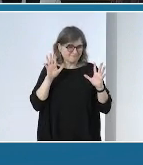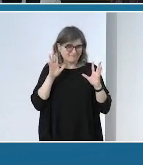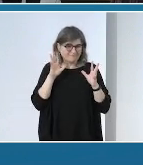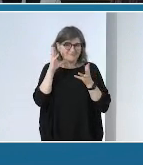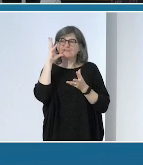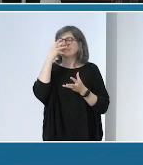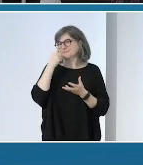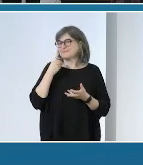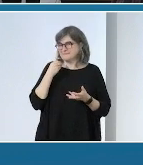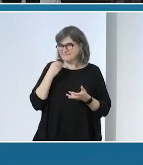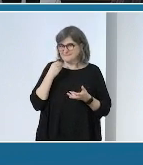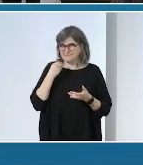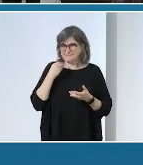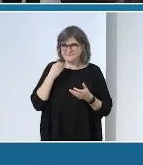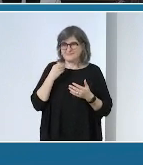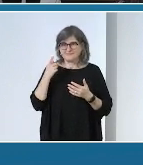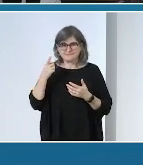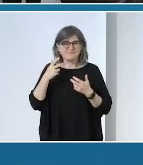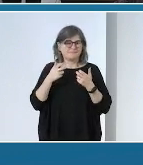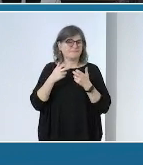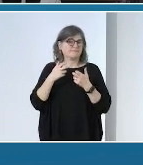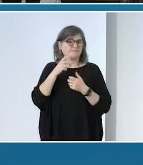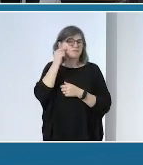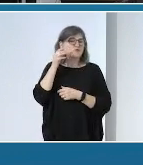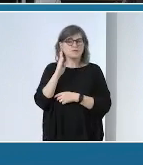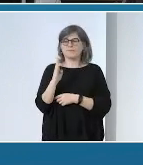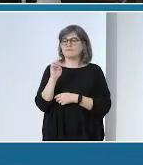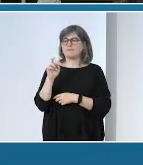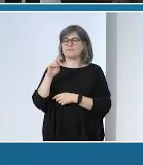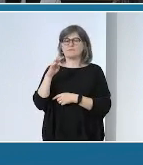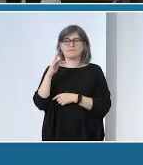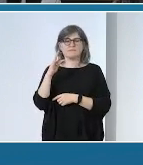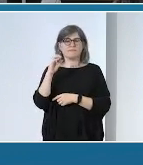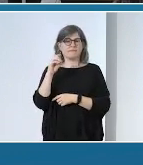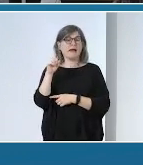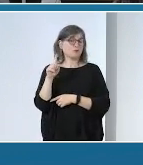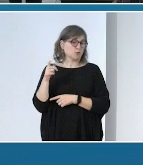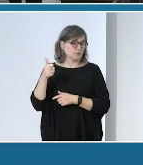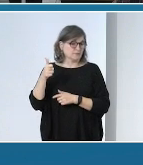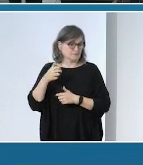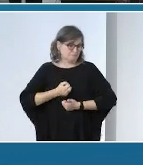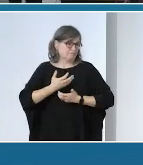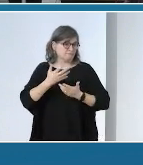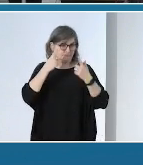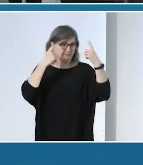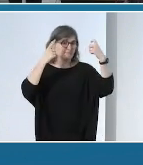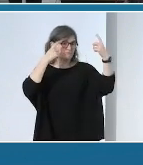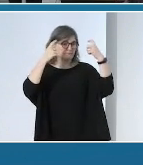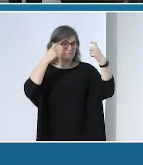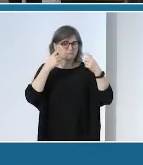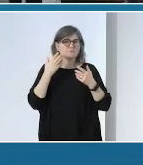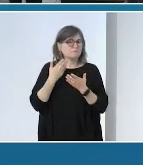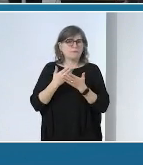certains l'ont dit, dont M. Berthoz. C'est un système sensoriel qui est apparu vraiment il y